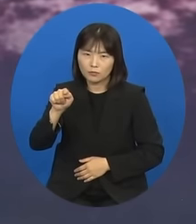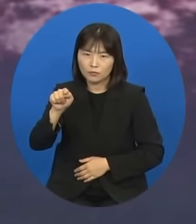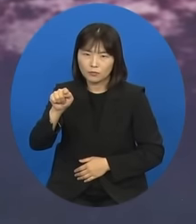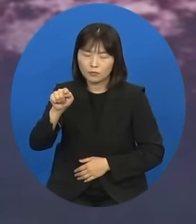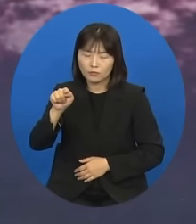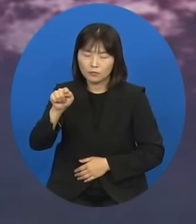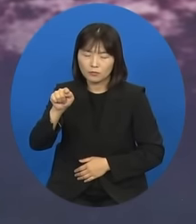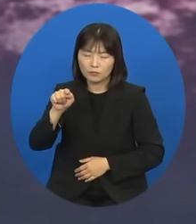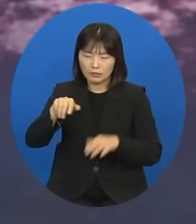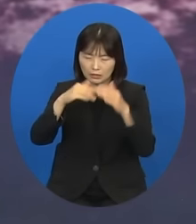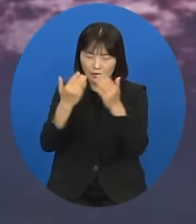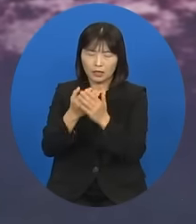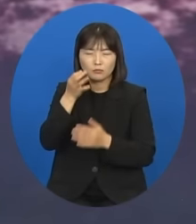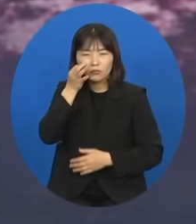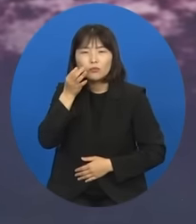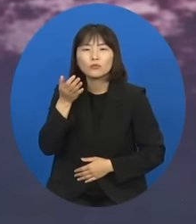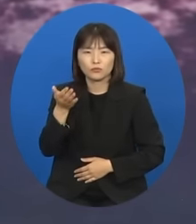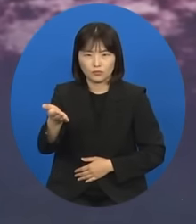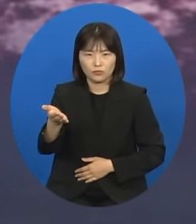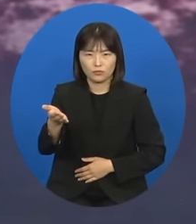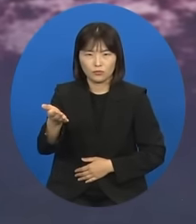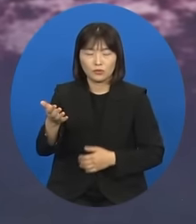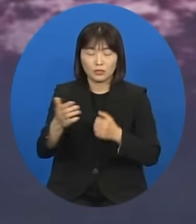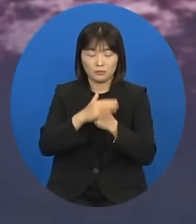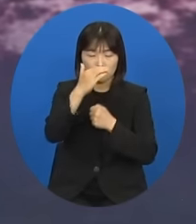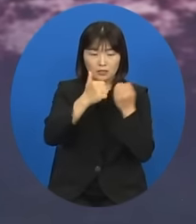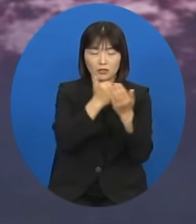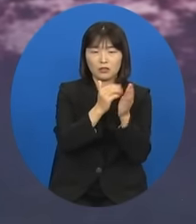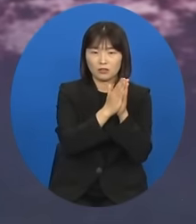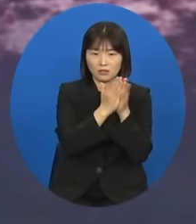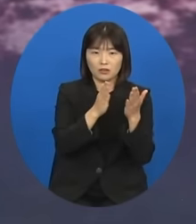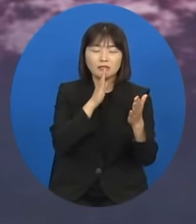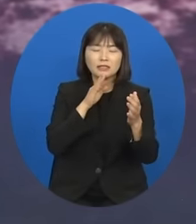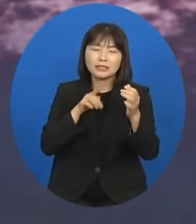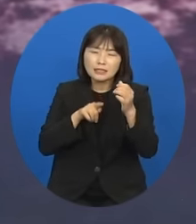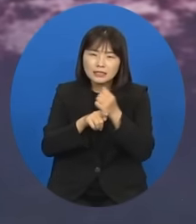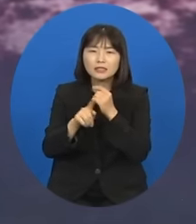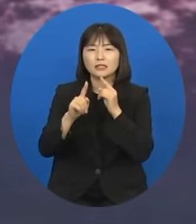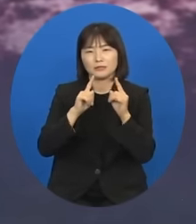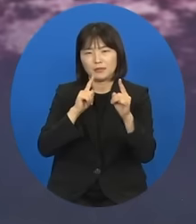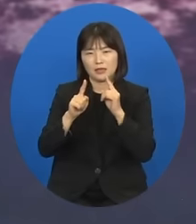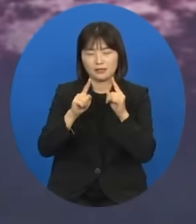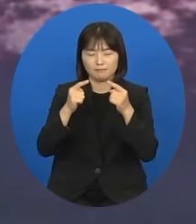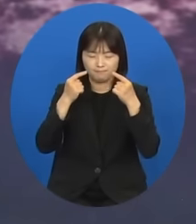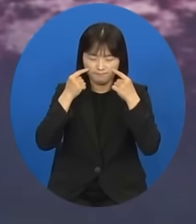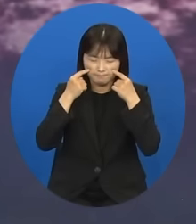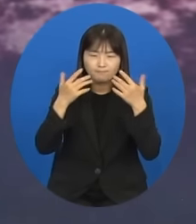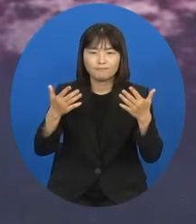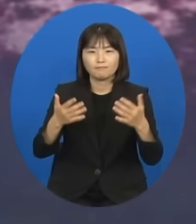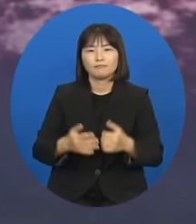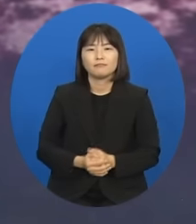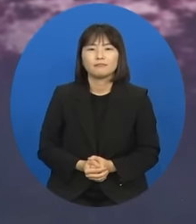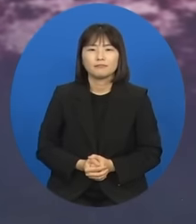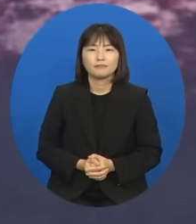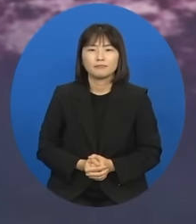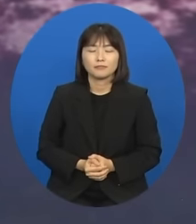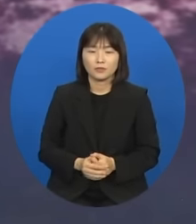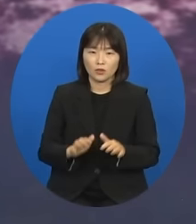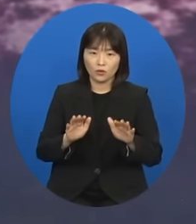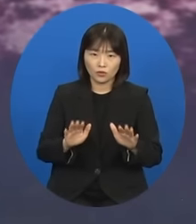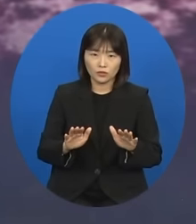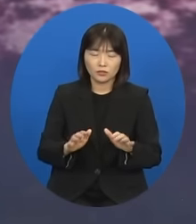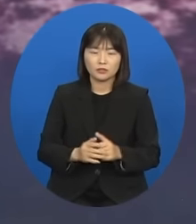여지없이 다 보여 준다는 점에서 성경은 진리의 말씀인 것이 여러분 분명합니다 자 바로 오늘